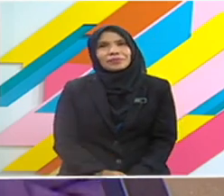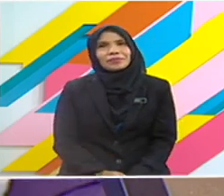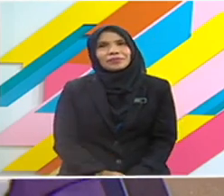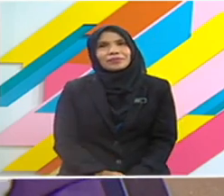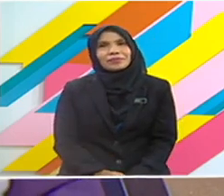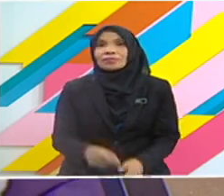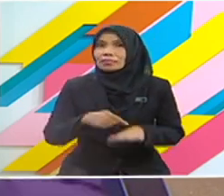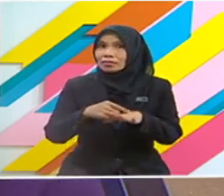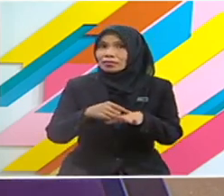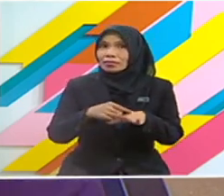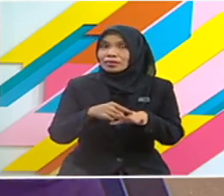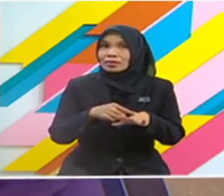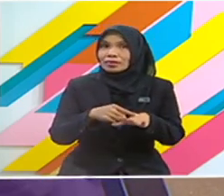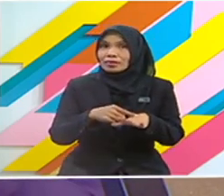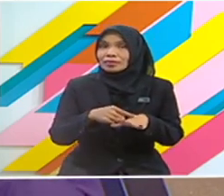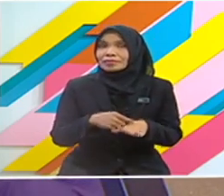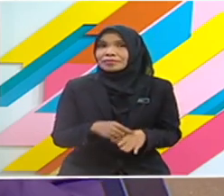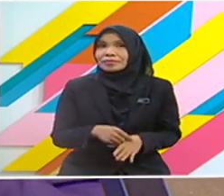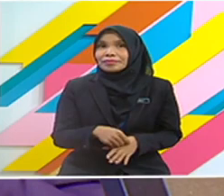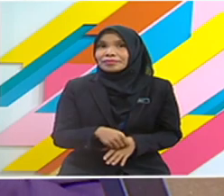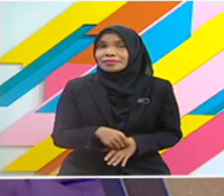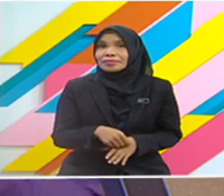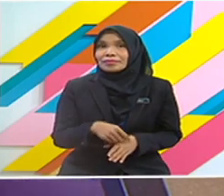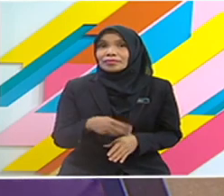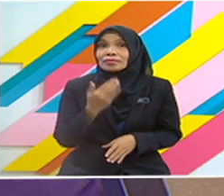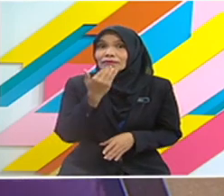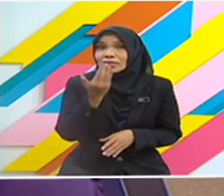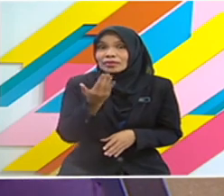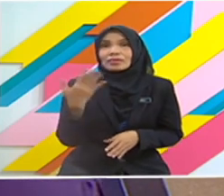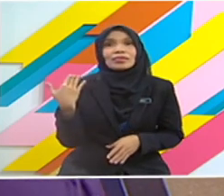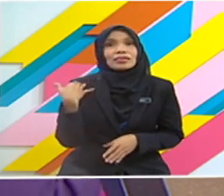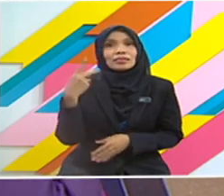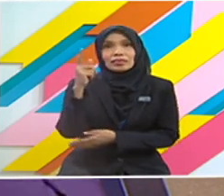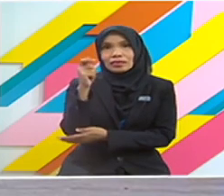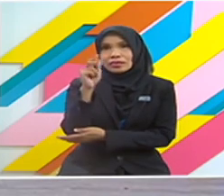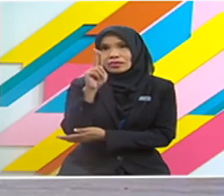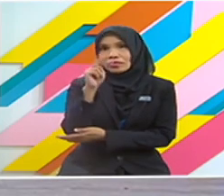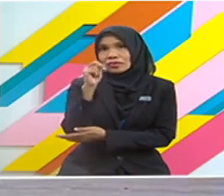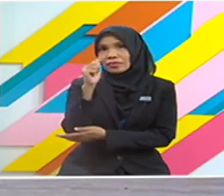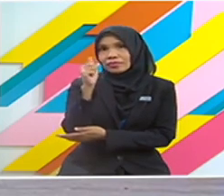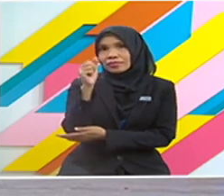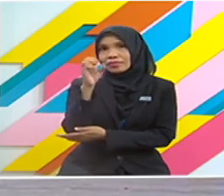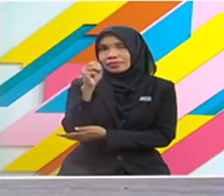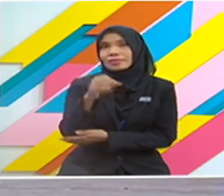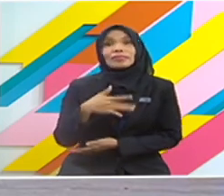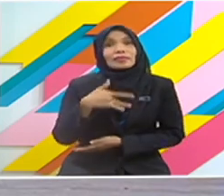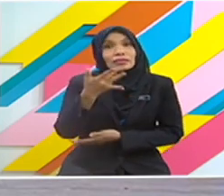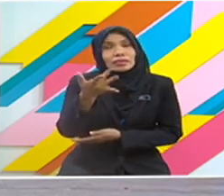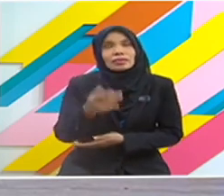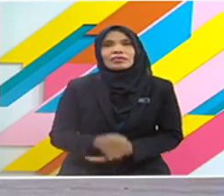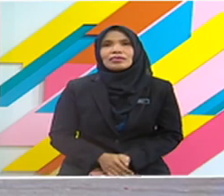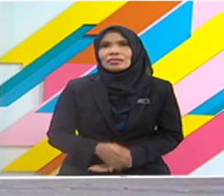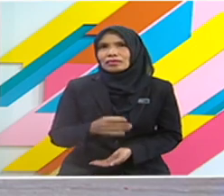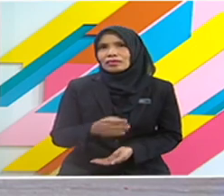dan juga Cikgu Syairah, lidah kita mempunyai tunas rasa. Tunas rasa itulah yang membantu kita merasa dan